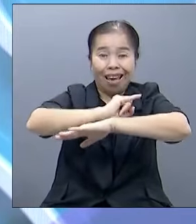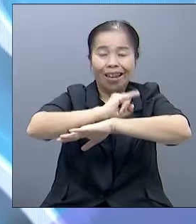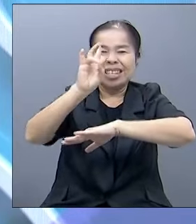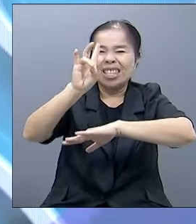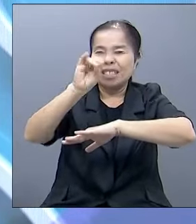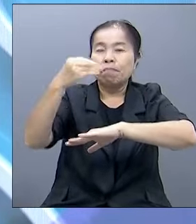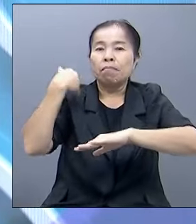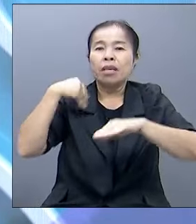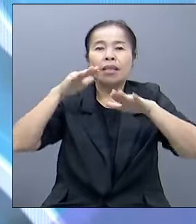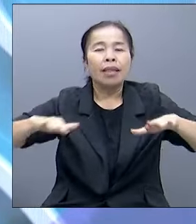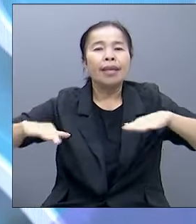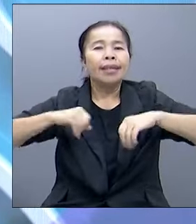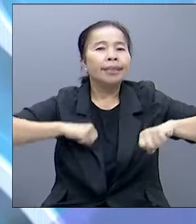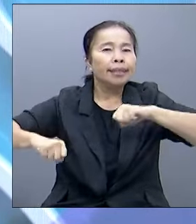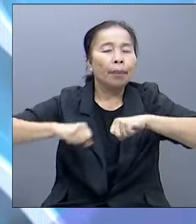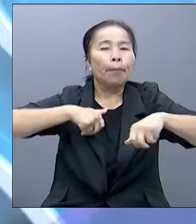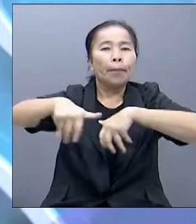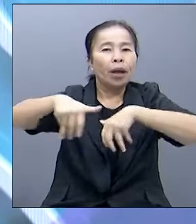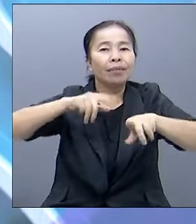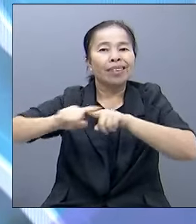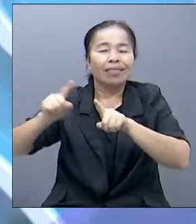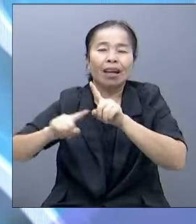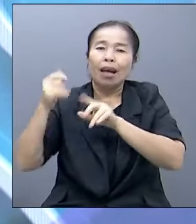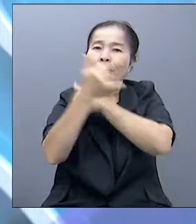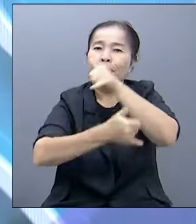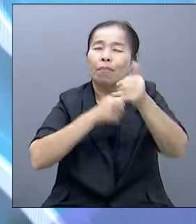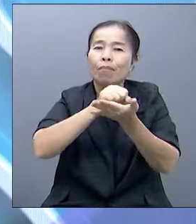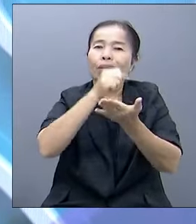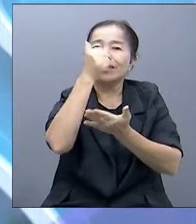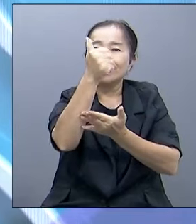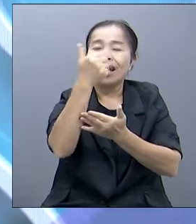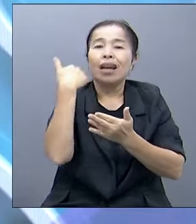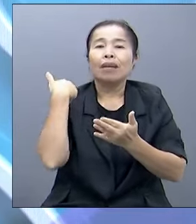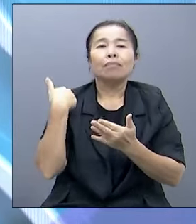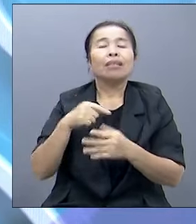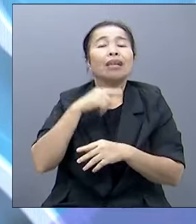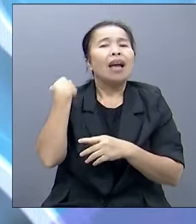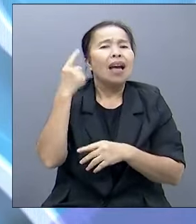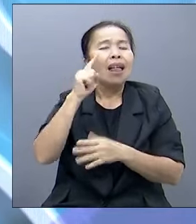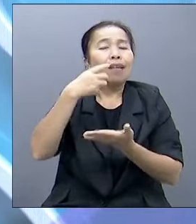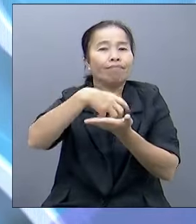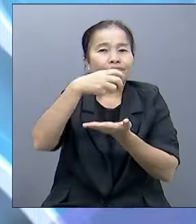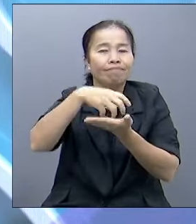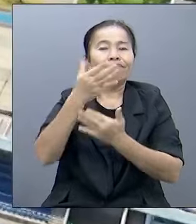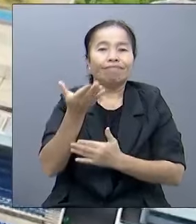นรวมถึงประชาชนที่สนใจเข้าไปใช้บริการได้ที่สำคัญฟรีด้วยติดตามได้จากสกู๊ปชุดนี้เลยครับ